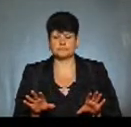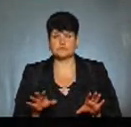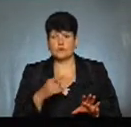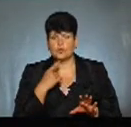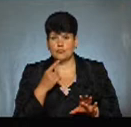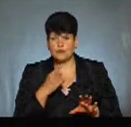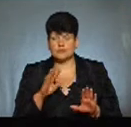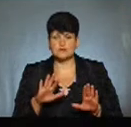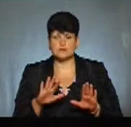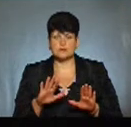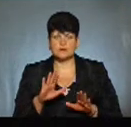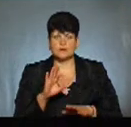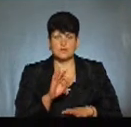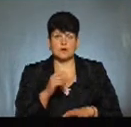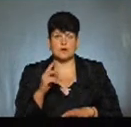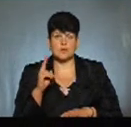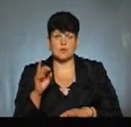ситуацій Олег Кохман.